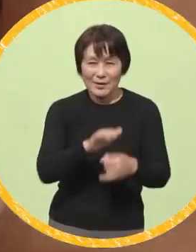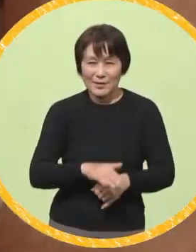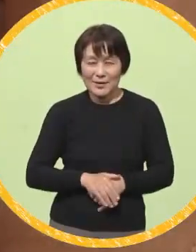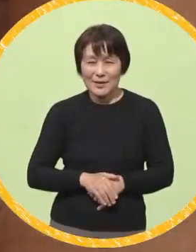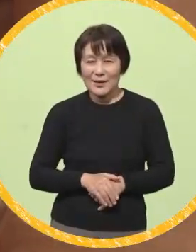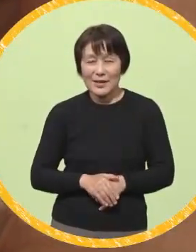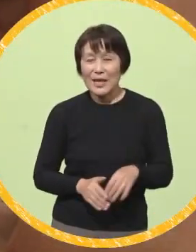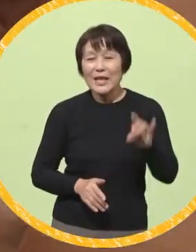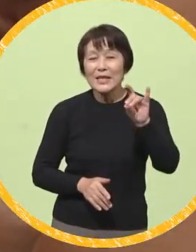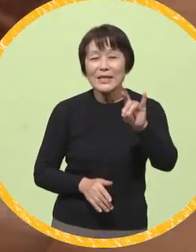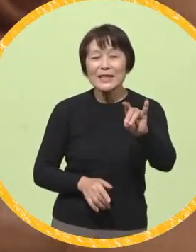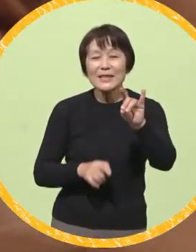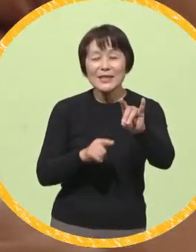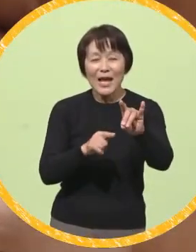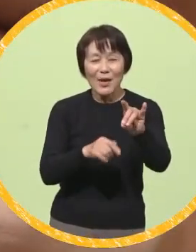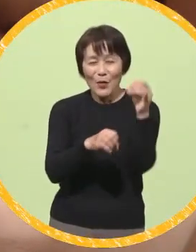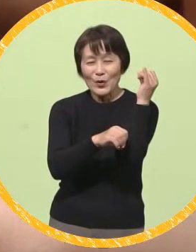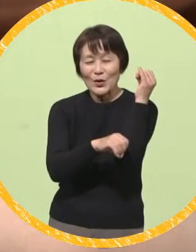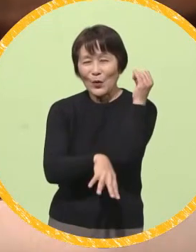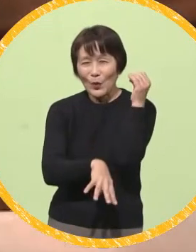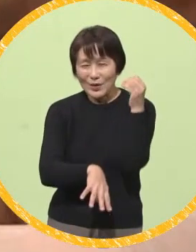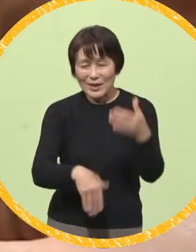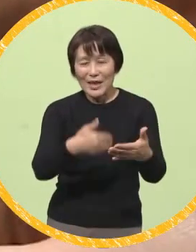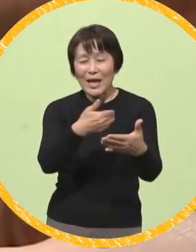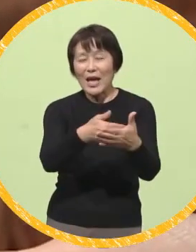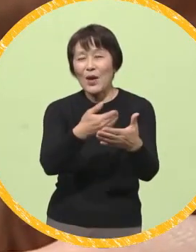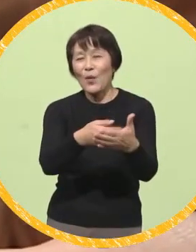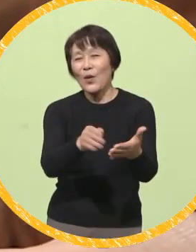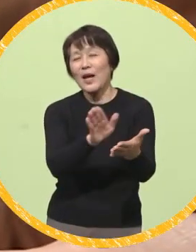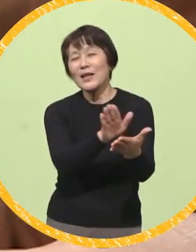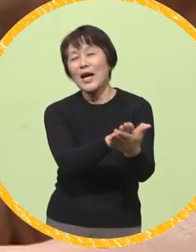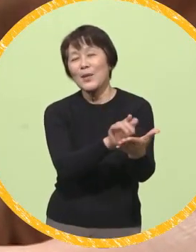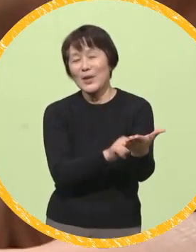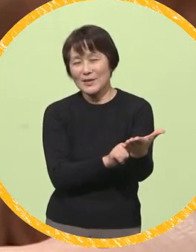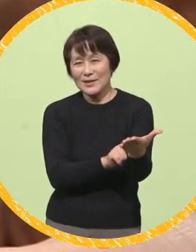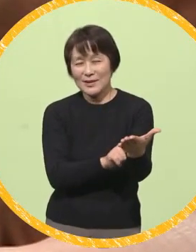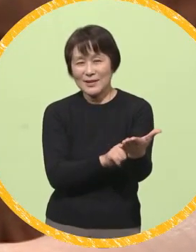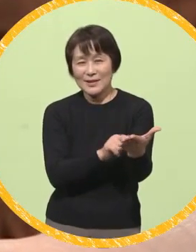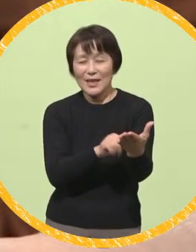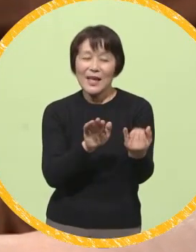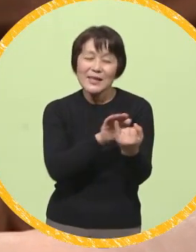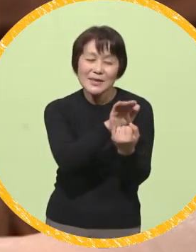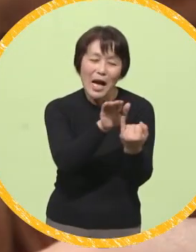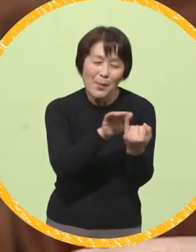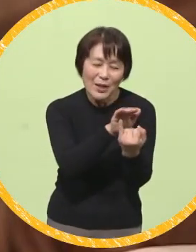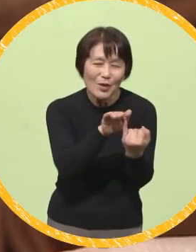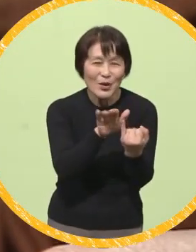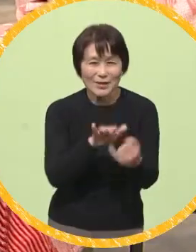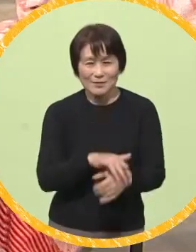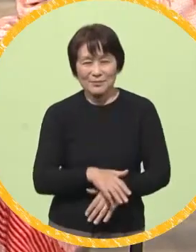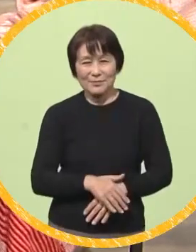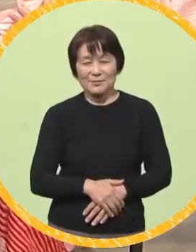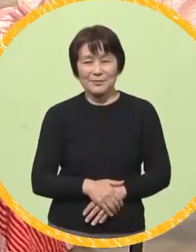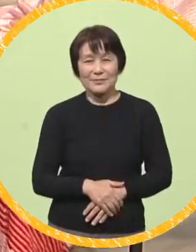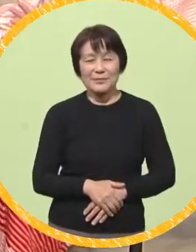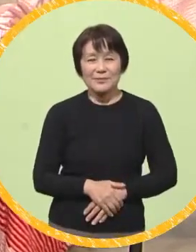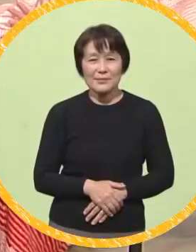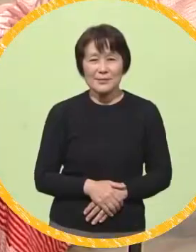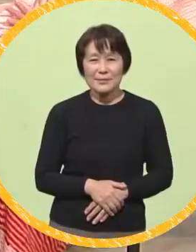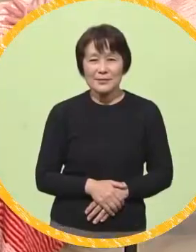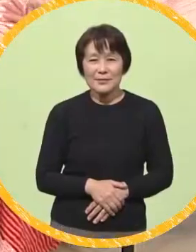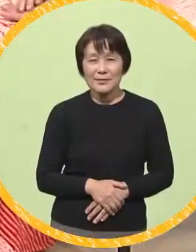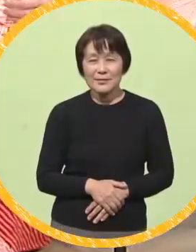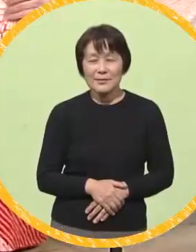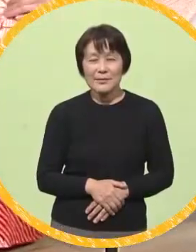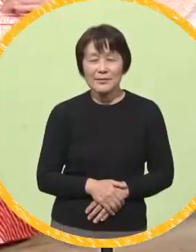のお狐さんをモチーフにしたキャラクターが描かれていて、すごくこうチャーミングな感じで、はい、そうなんです。 この気